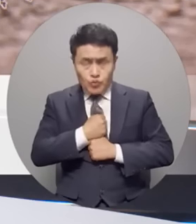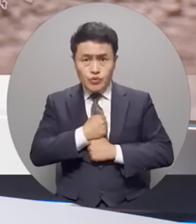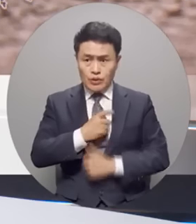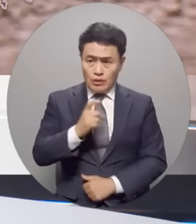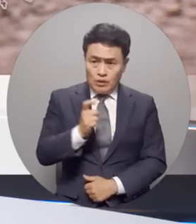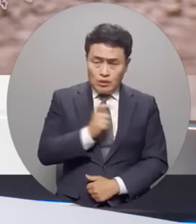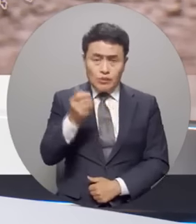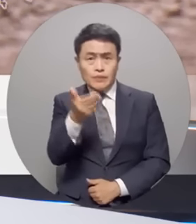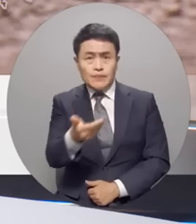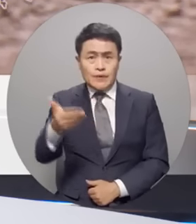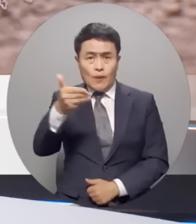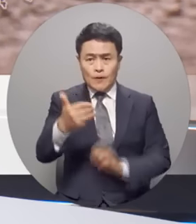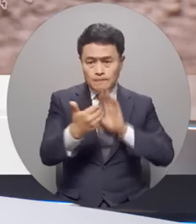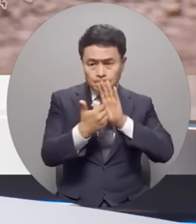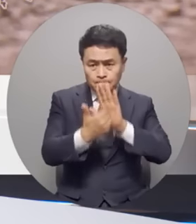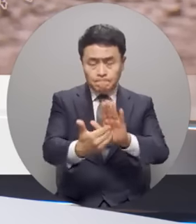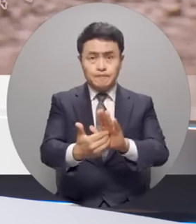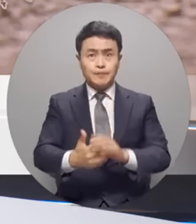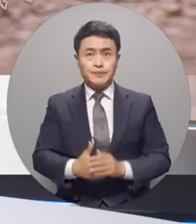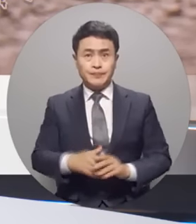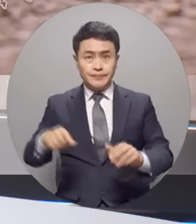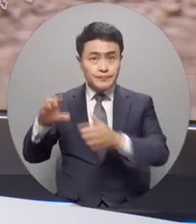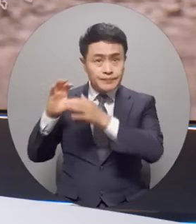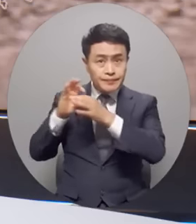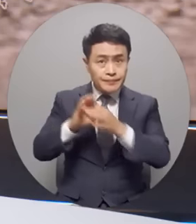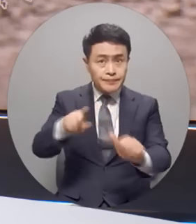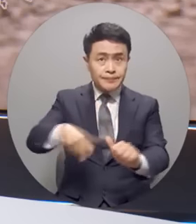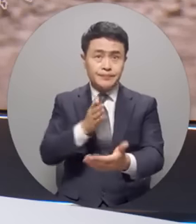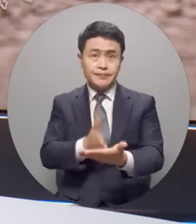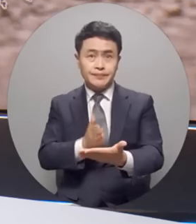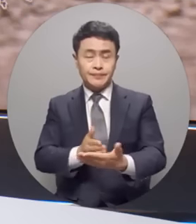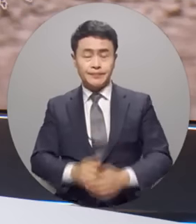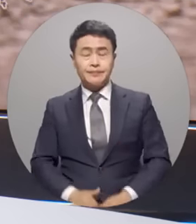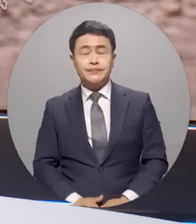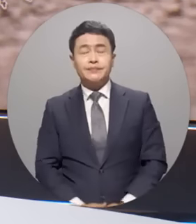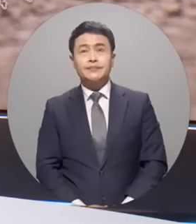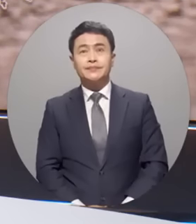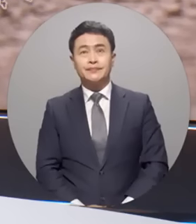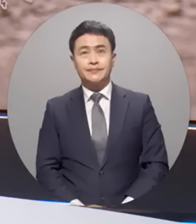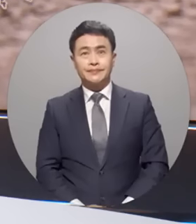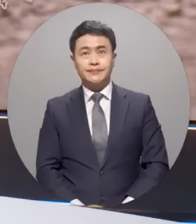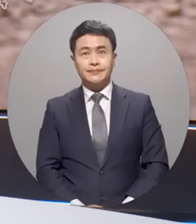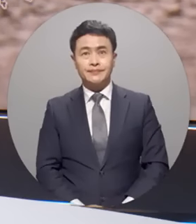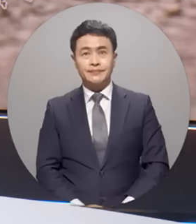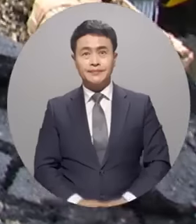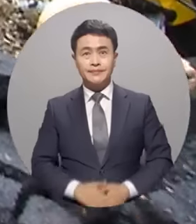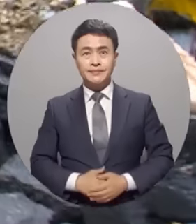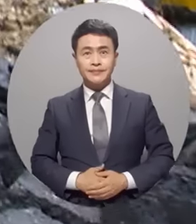단계로 올려 대응에 나섰습니다. 계속해서 송정은 기자가 전해드립니다.